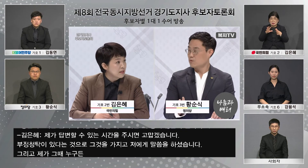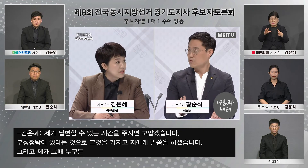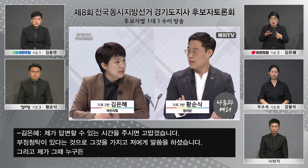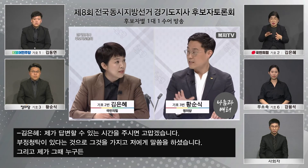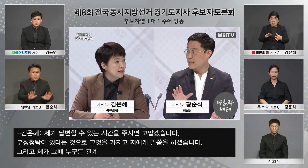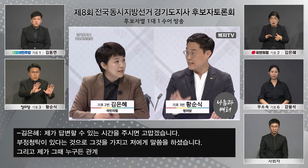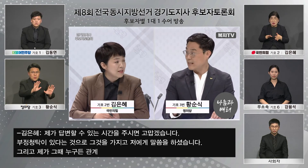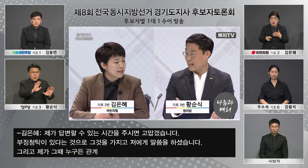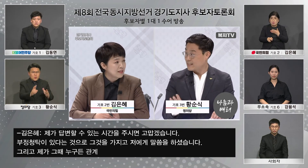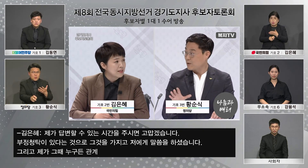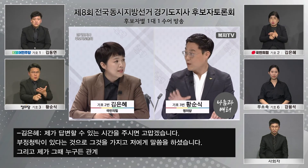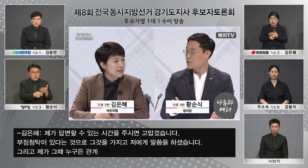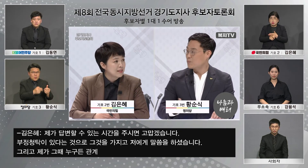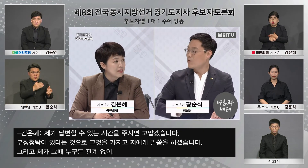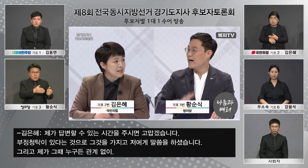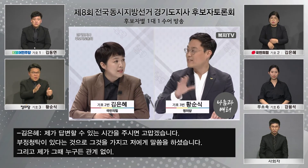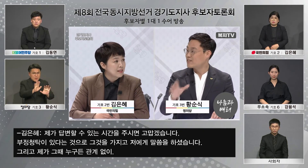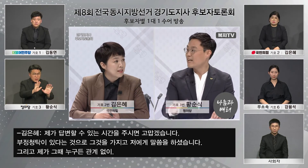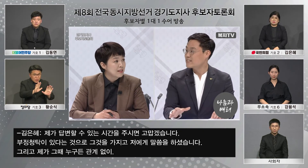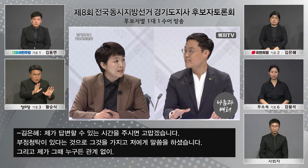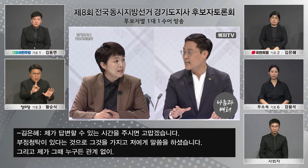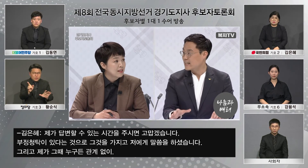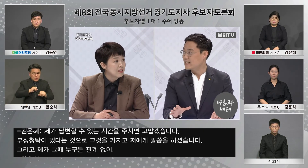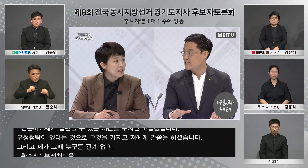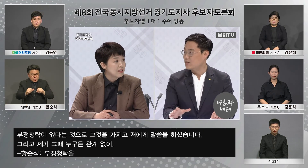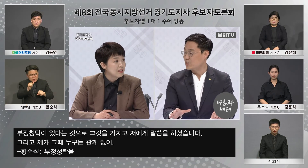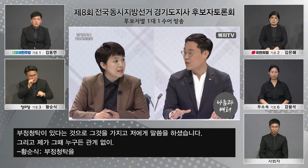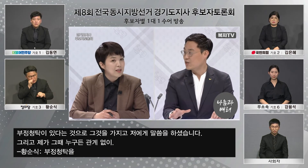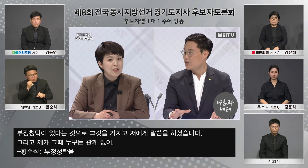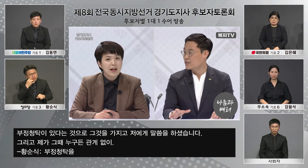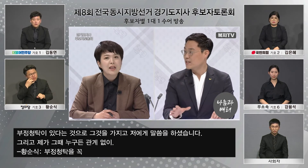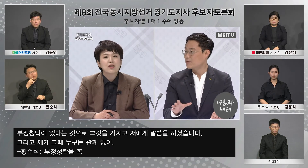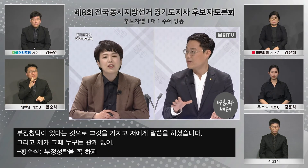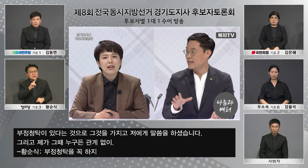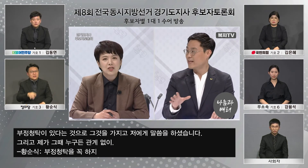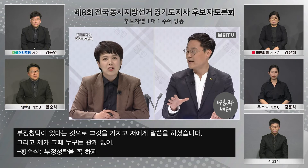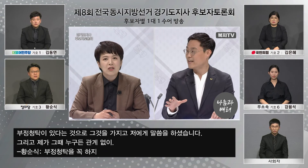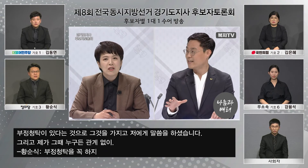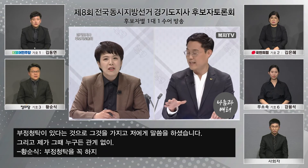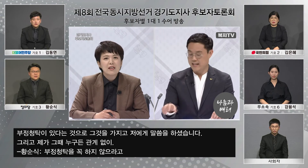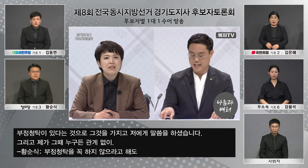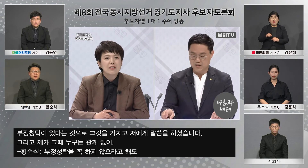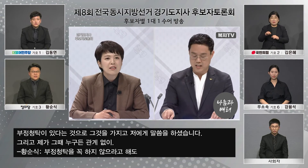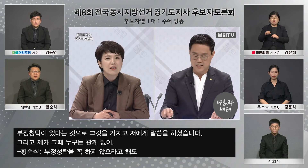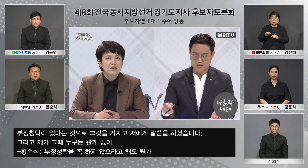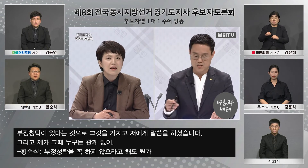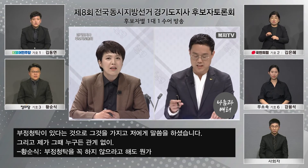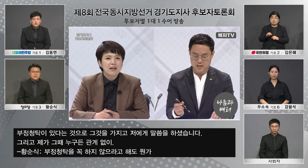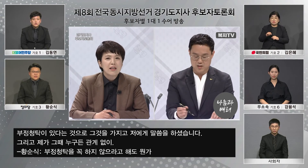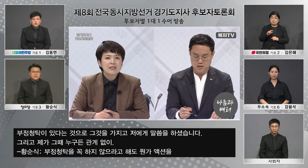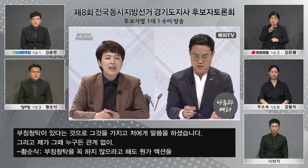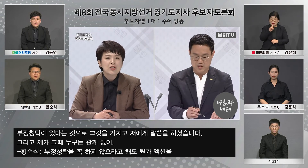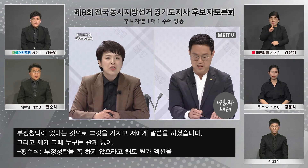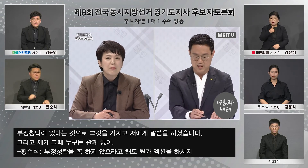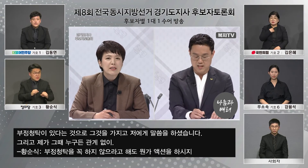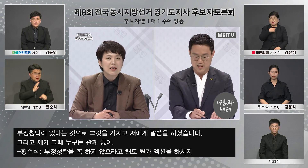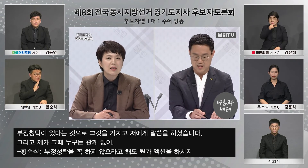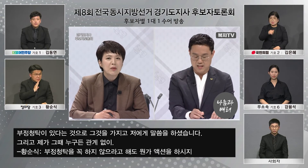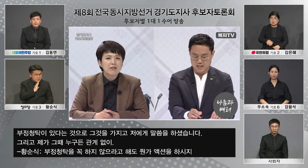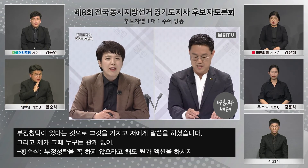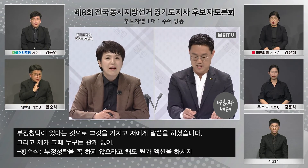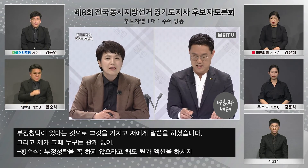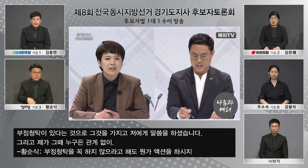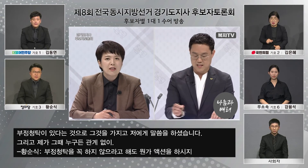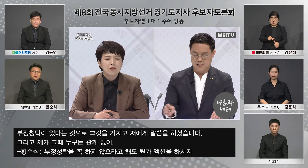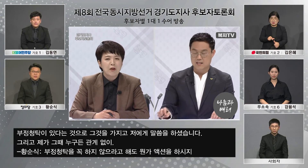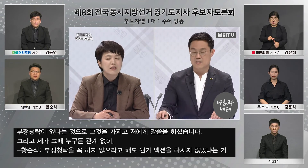부정청탁을 때는 꼭 하진 않으려고 하더라도 뭔가 액션을 하시지 않았냐는 거죠. 그때 액션을 했죠. 인사를 하신 거잖아요. 인사 그래서 이제 기준에 맞지